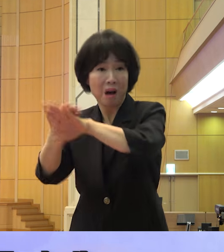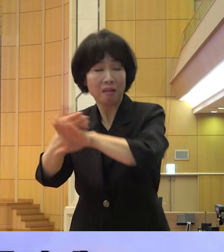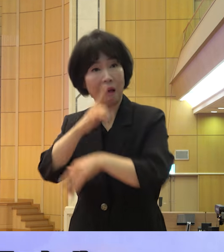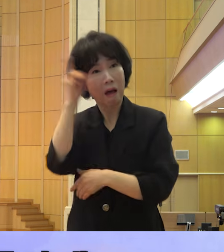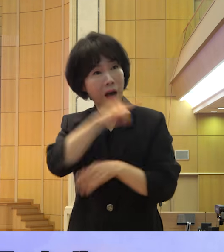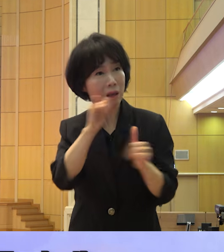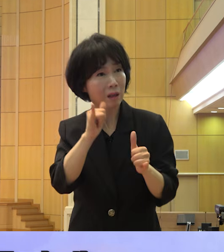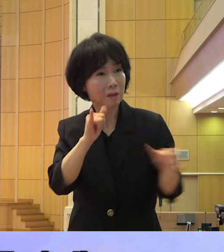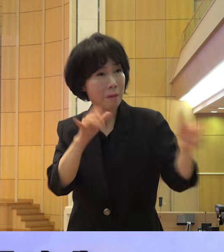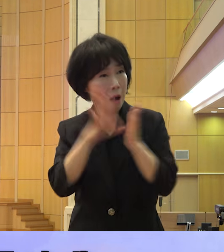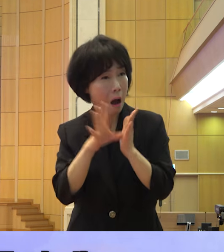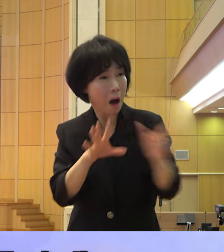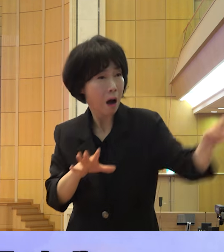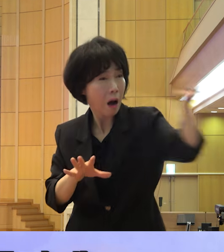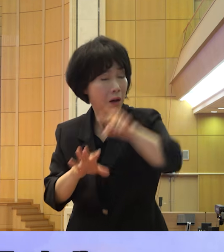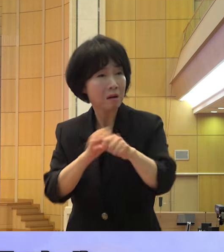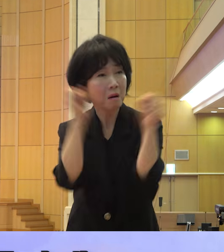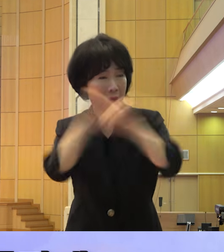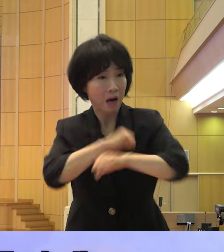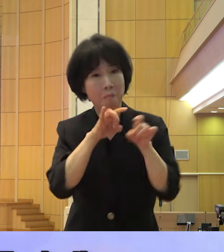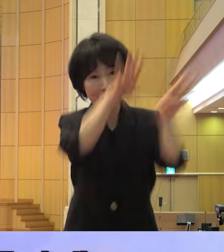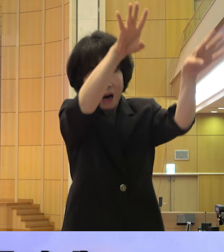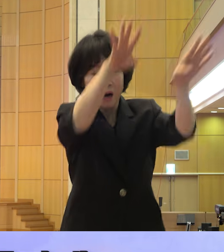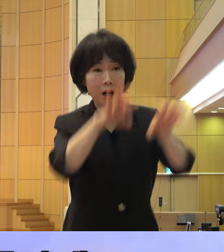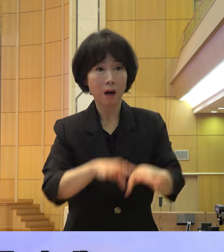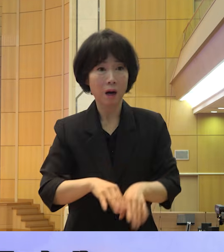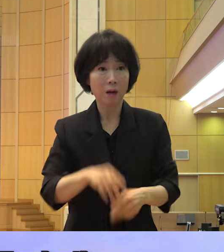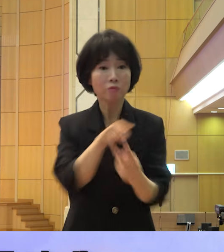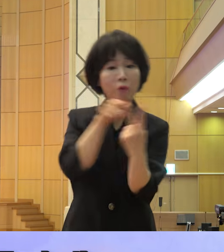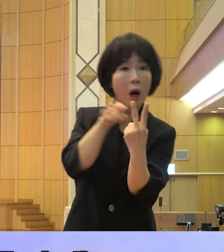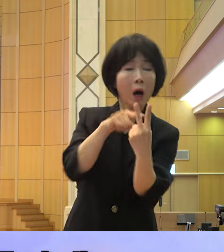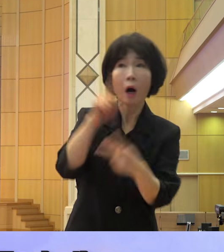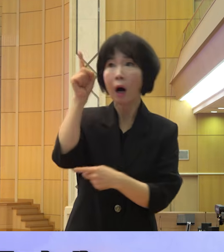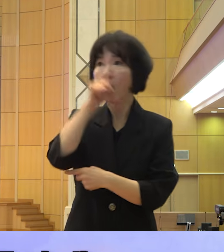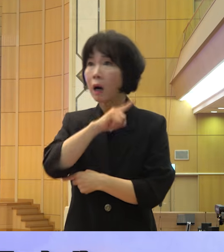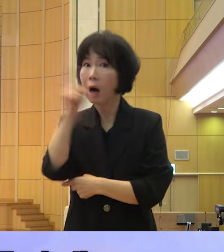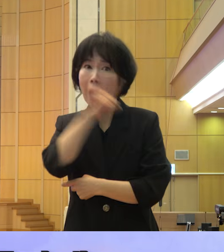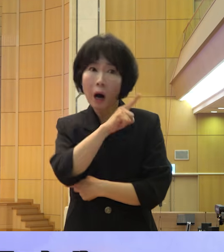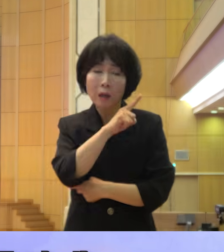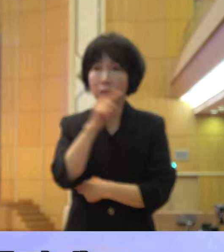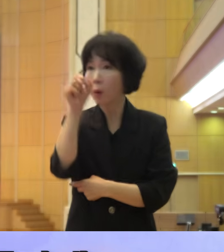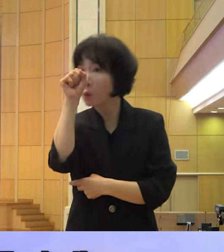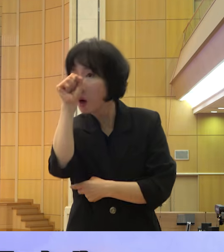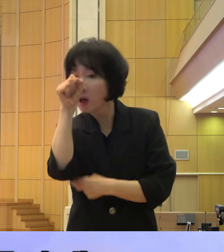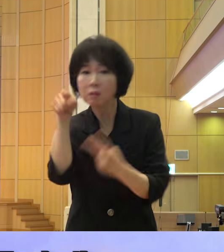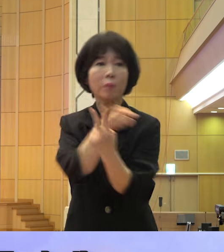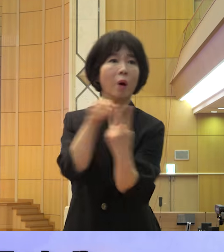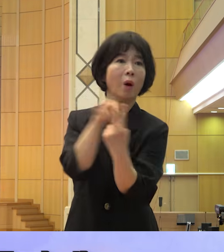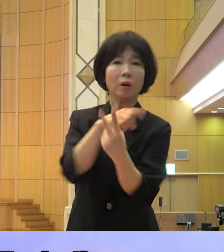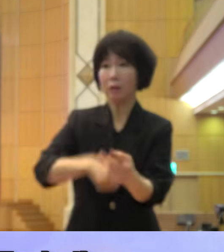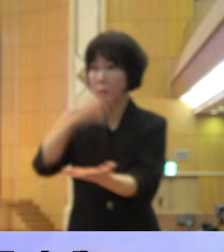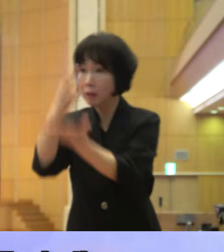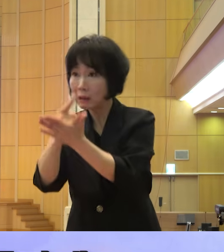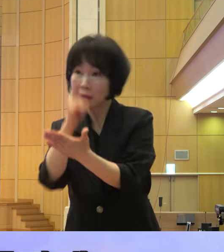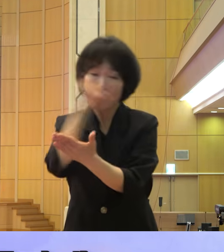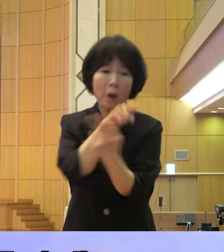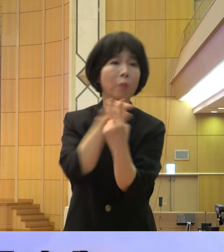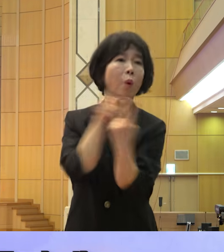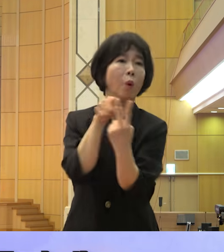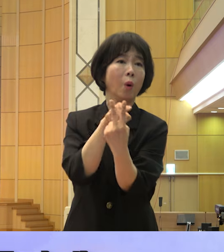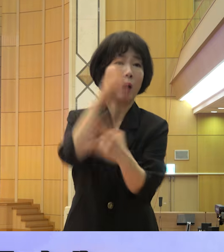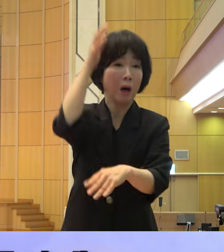망하리로다 그랬어요. 똑같은 사람이라도 의인이냐 악인이냐, 선한 사람이냐 악한 사람이냐